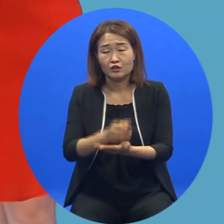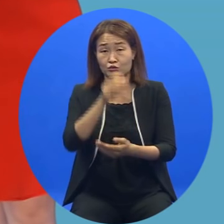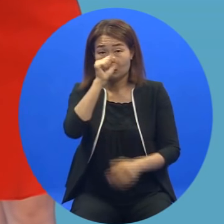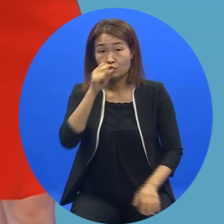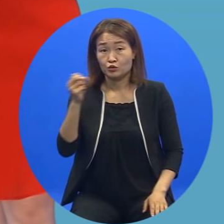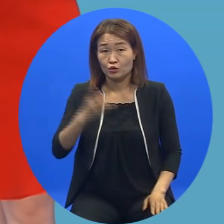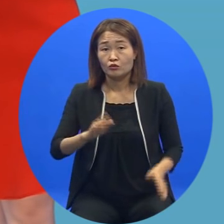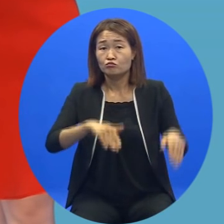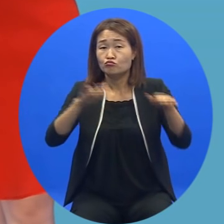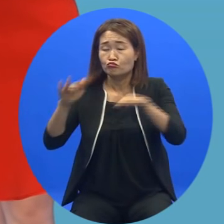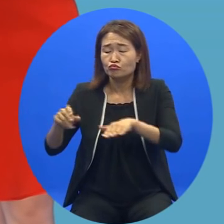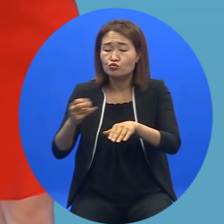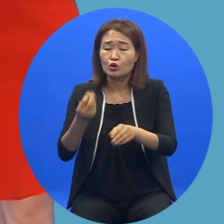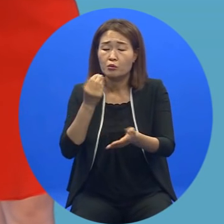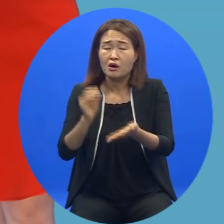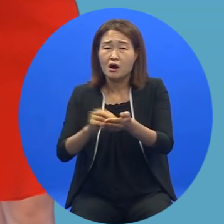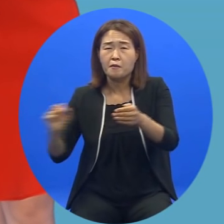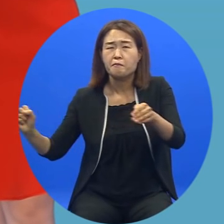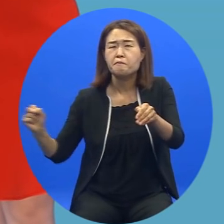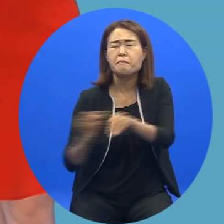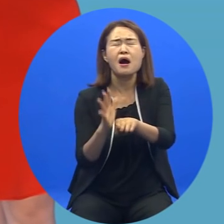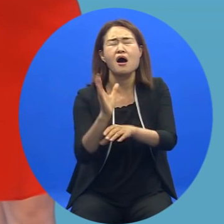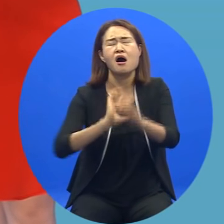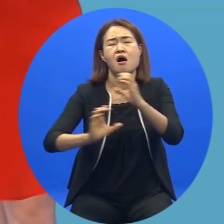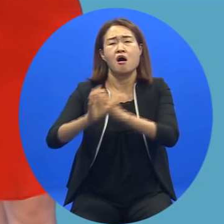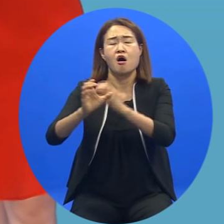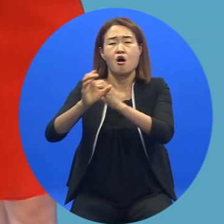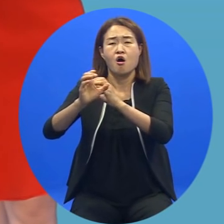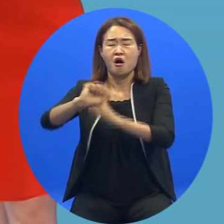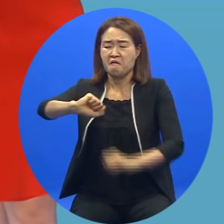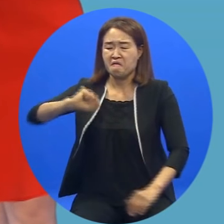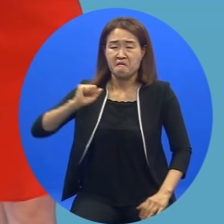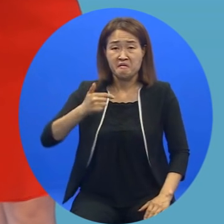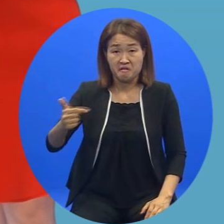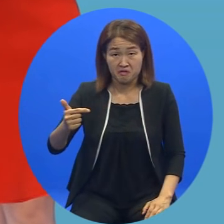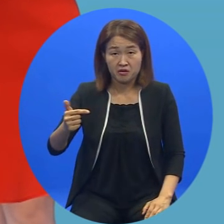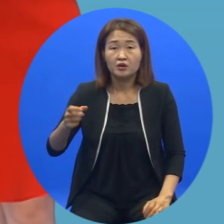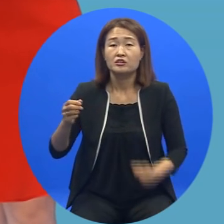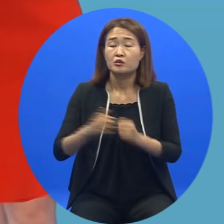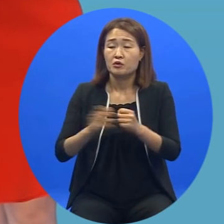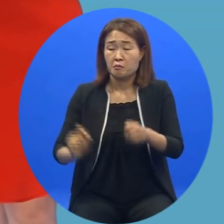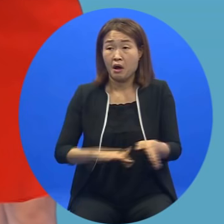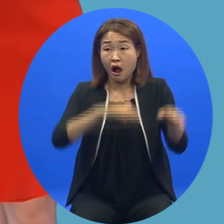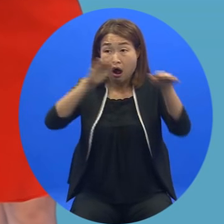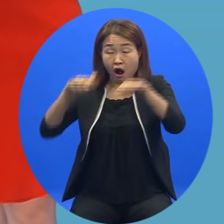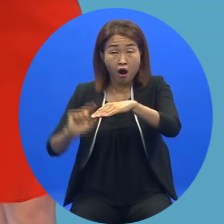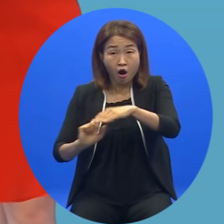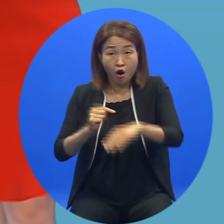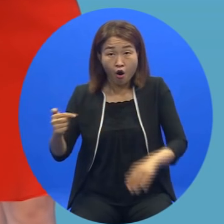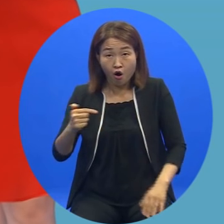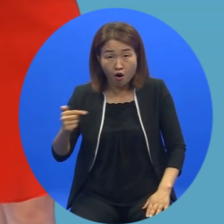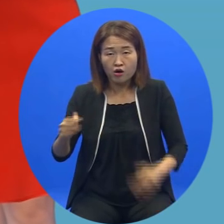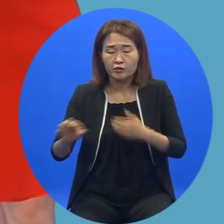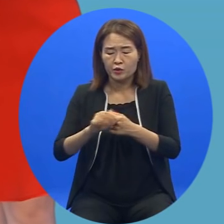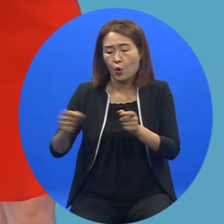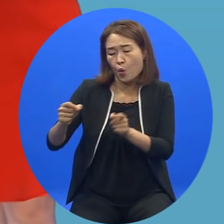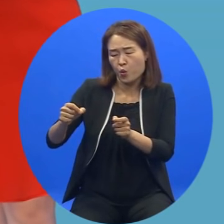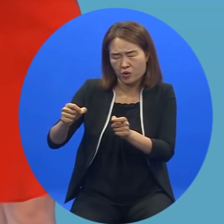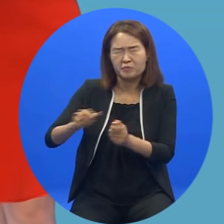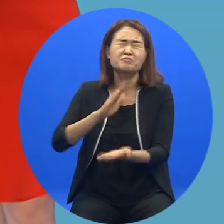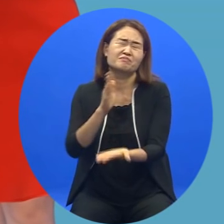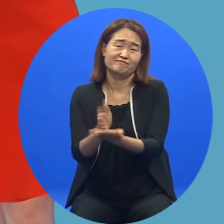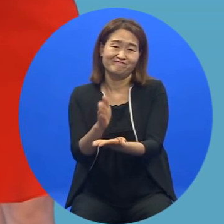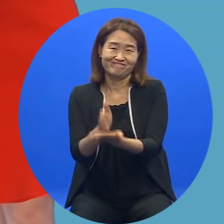하고요. 또 해안이나 방파제에 부딪히면 그 위력이 수십 배 커지게 됩니다. 파도가 높다면 해안도로나 방파제